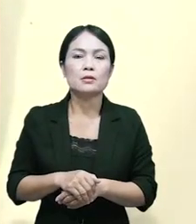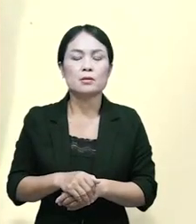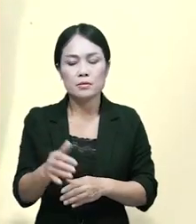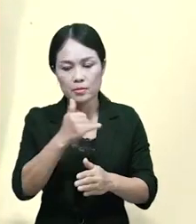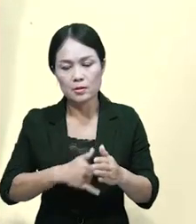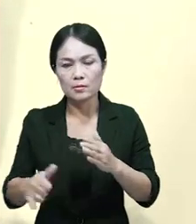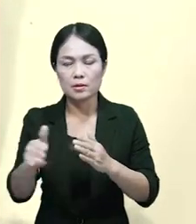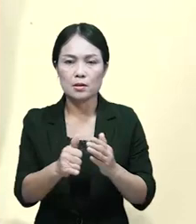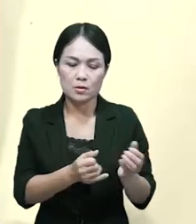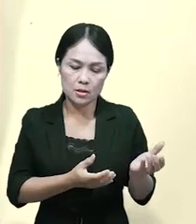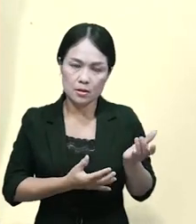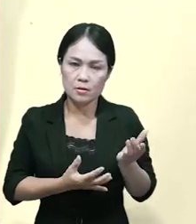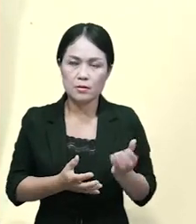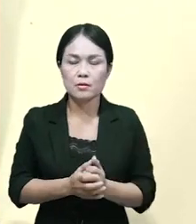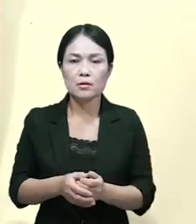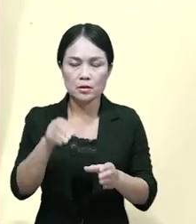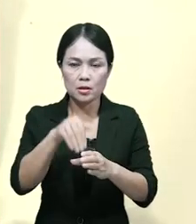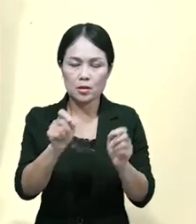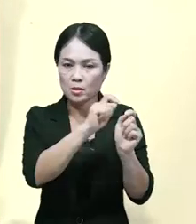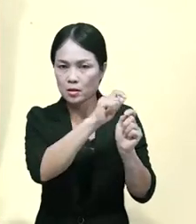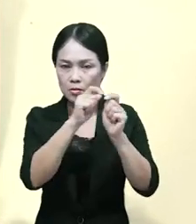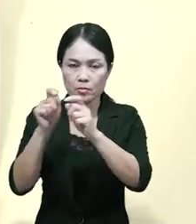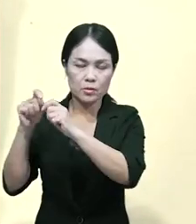ទៅបំបៅកូនក្នុងមុំ